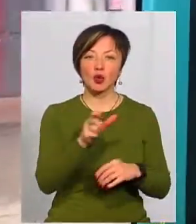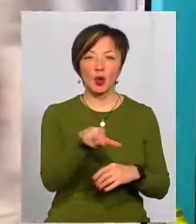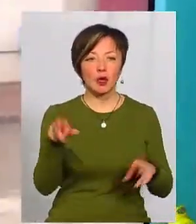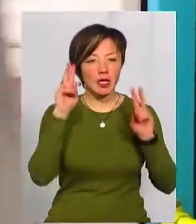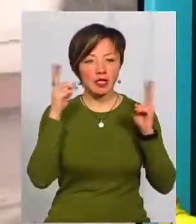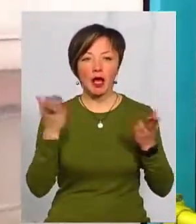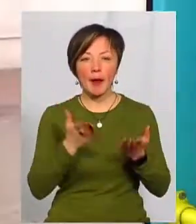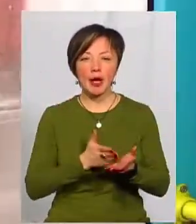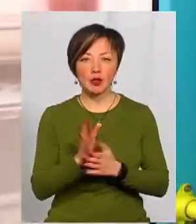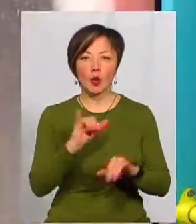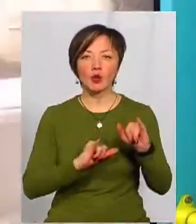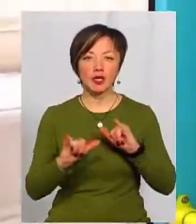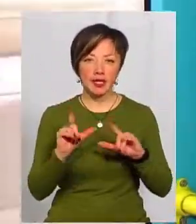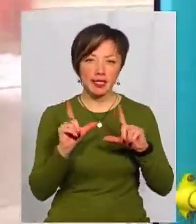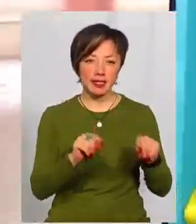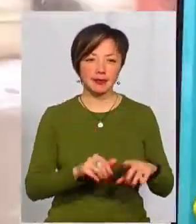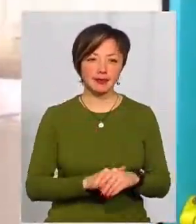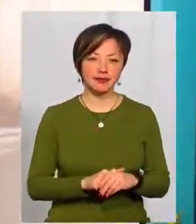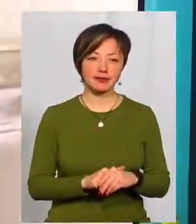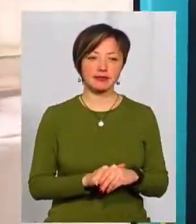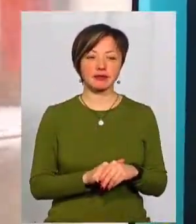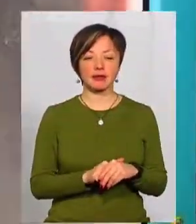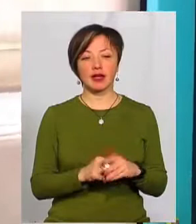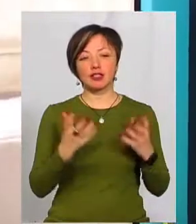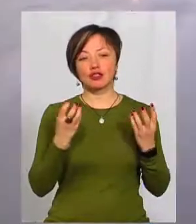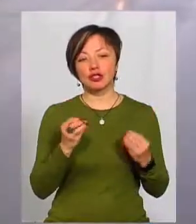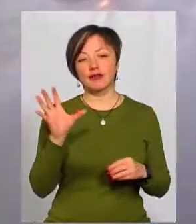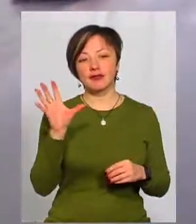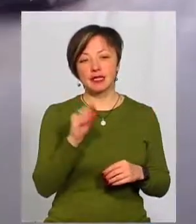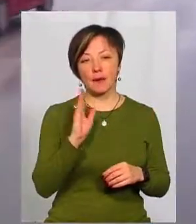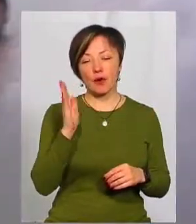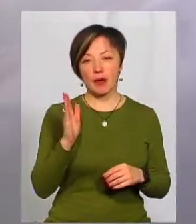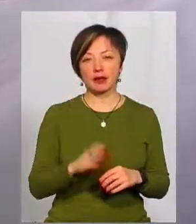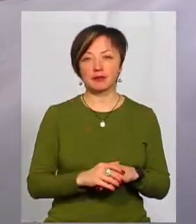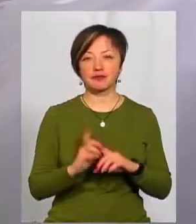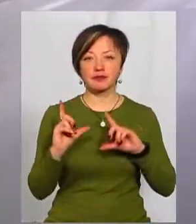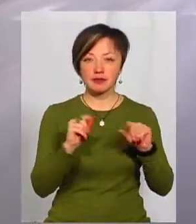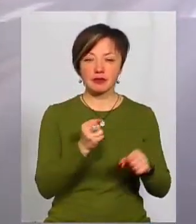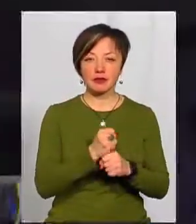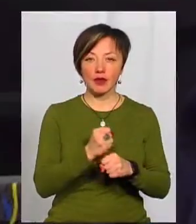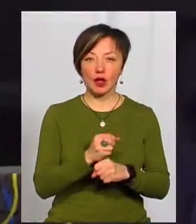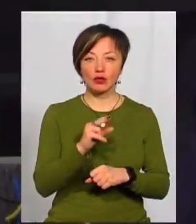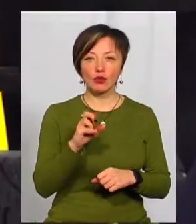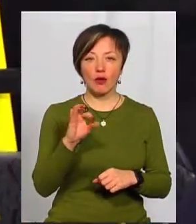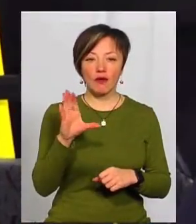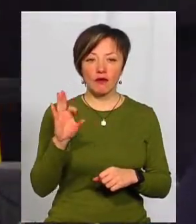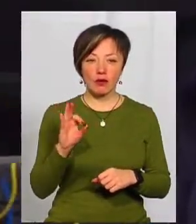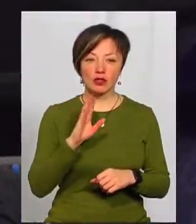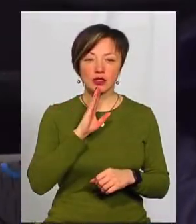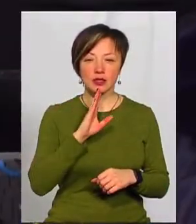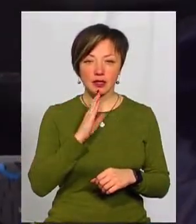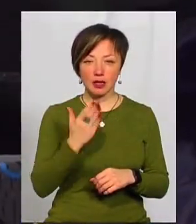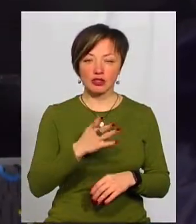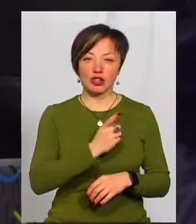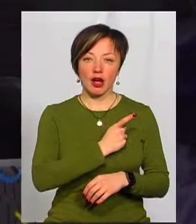який маршрут, куди прямує. Тому ще все попереду. Їздила на роботу до мікрорайону Дубове Леся Антонюк. Каже,